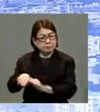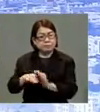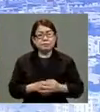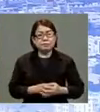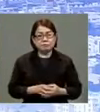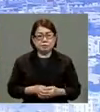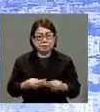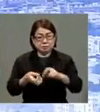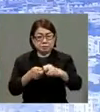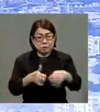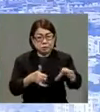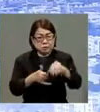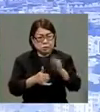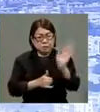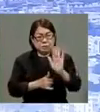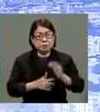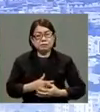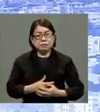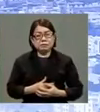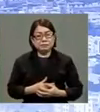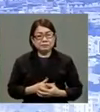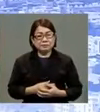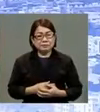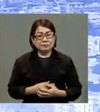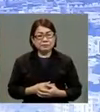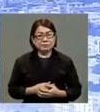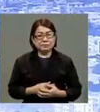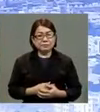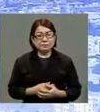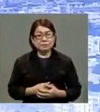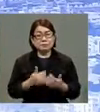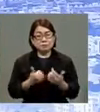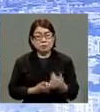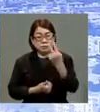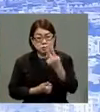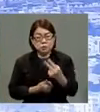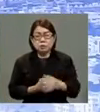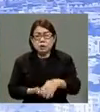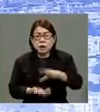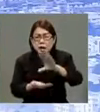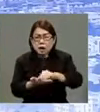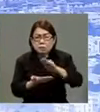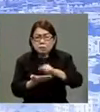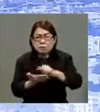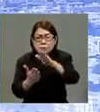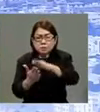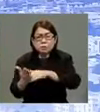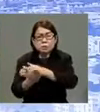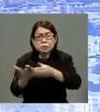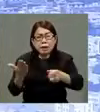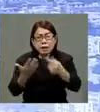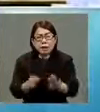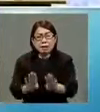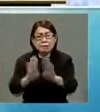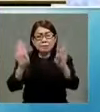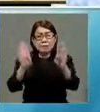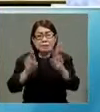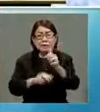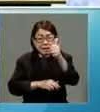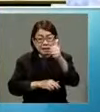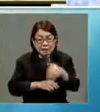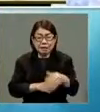าได้ปลอดโรคปลอดภัยนะครับครับมาดูสถิติมาตรการนะครับเรื่องของการผ่อนคลาย